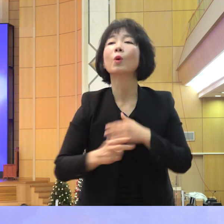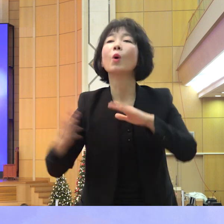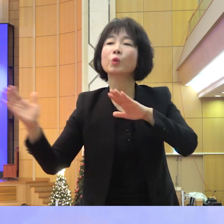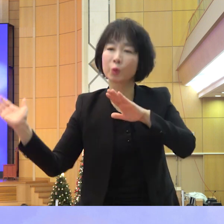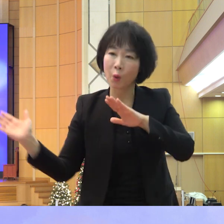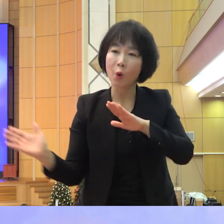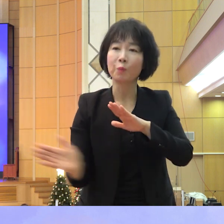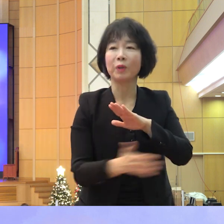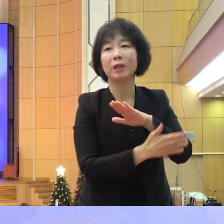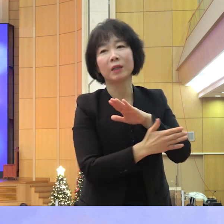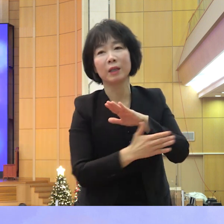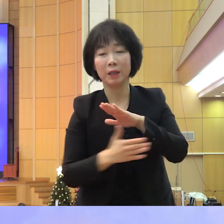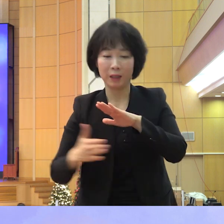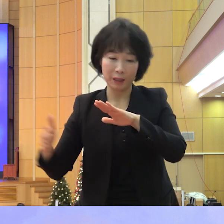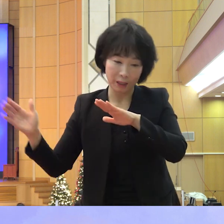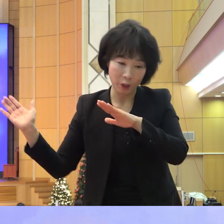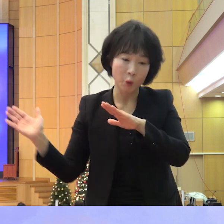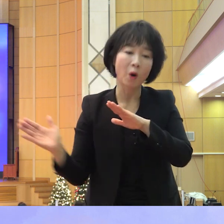비우고 또